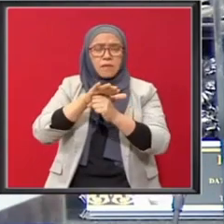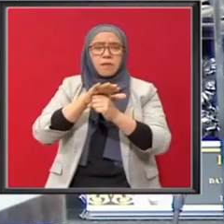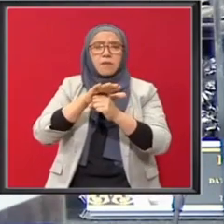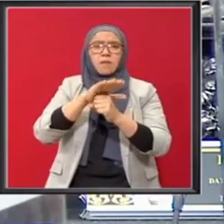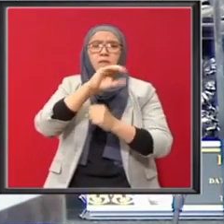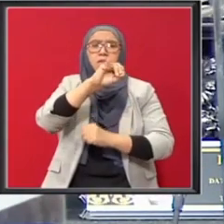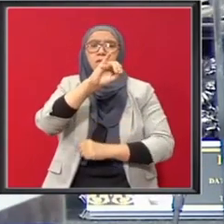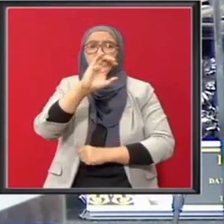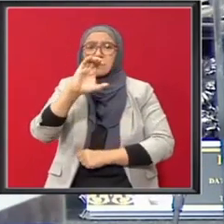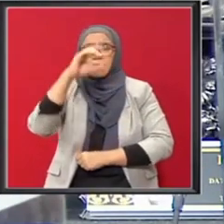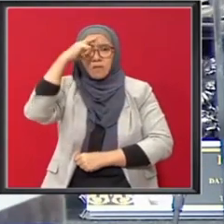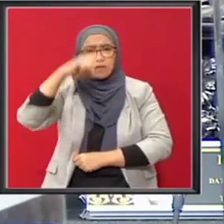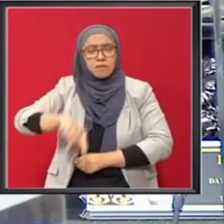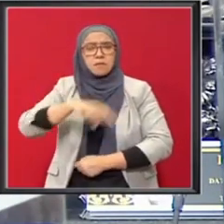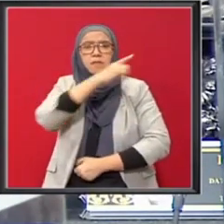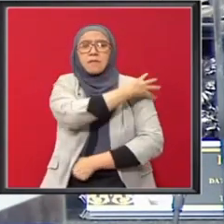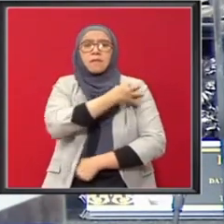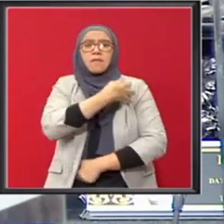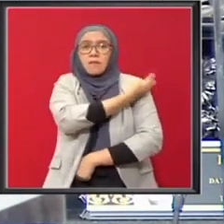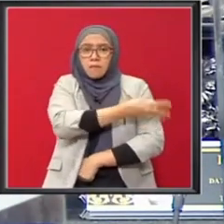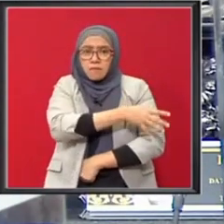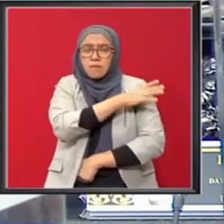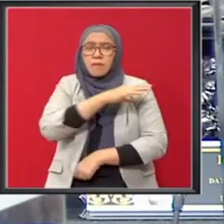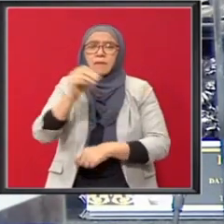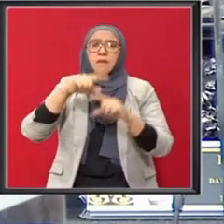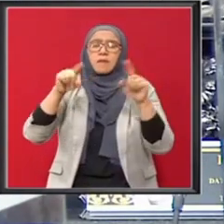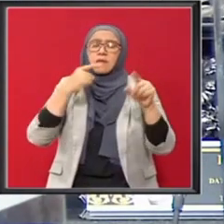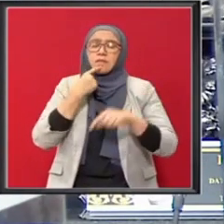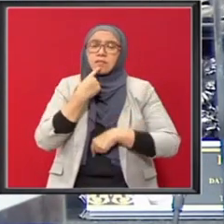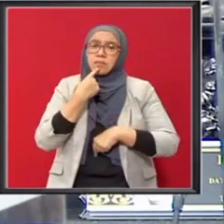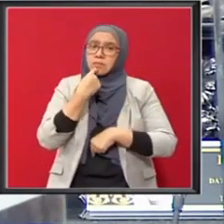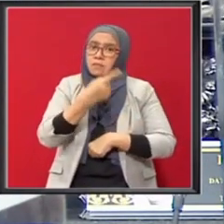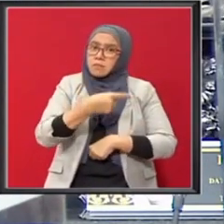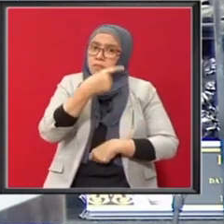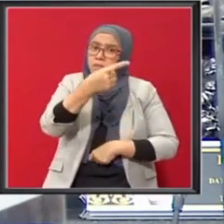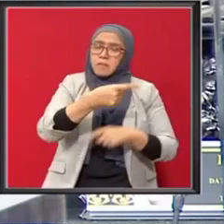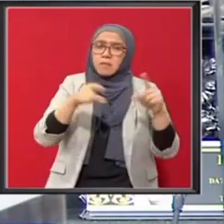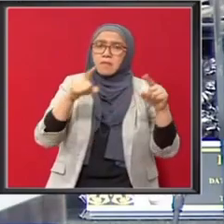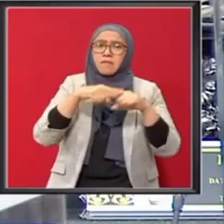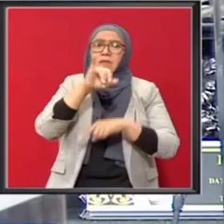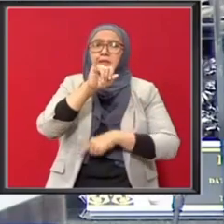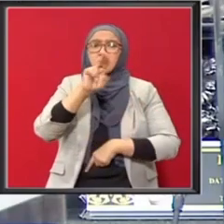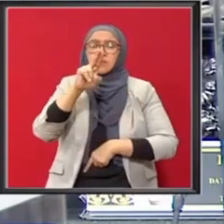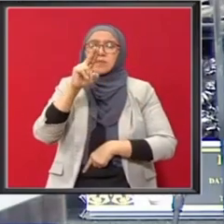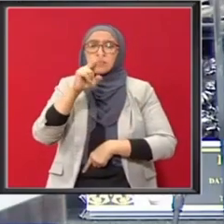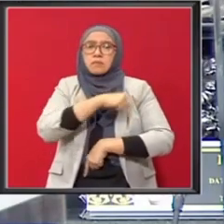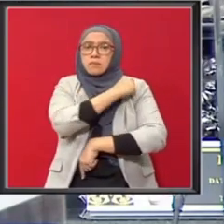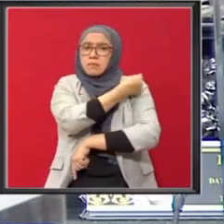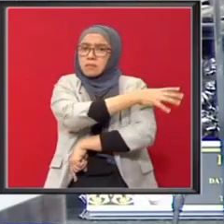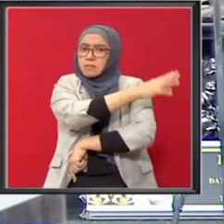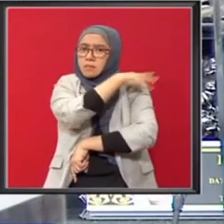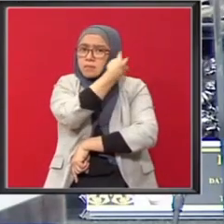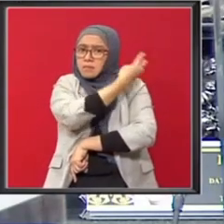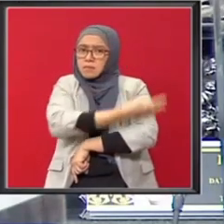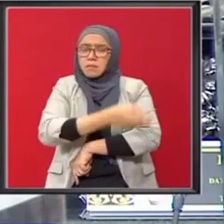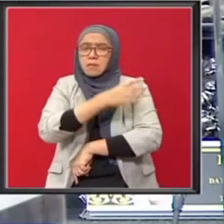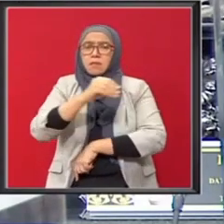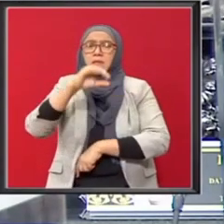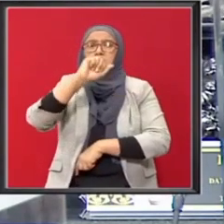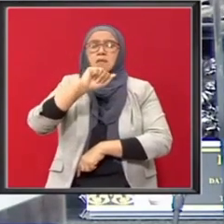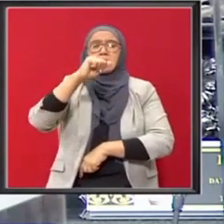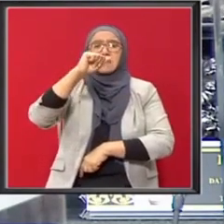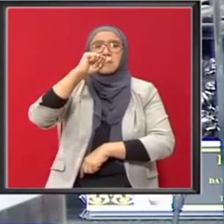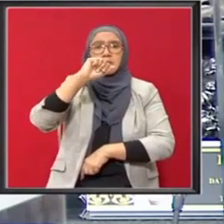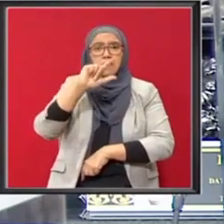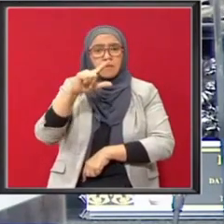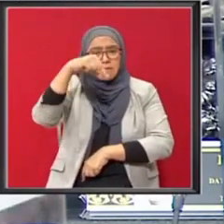menekankan bahwa isu Palestina dan AlQuran merupakan punca utama penumbuhan OCD dan